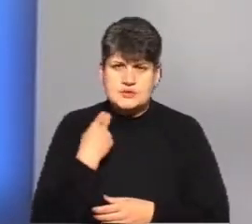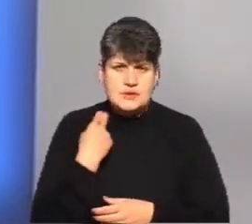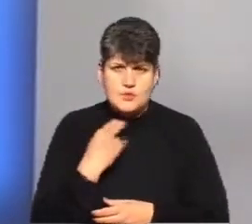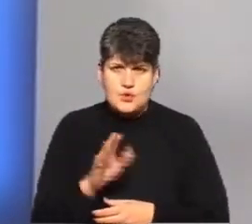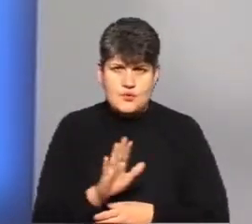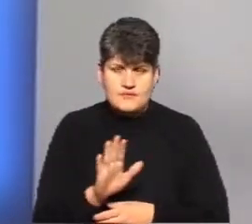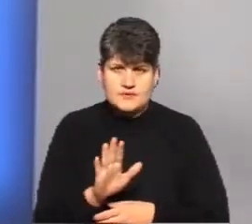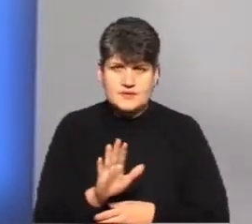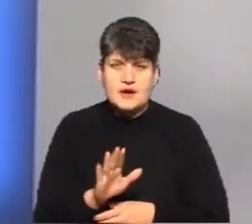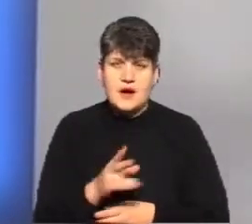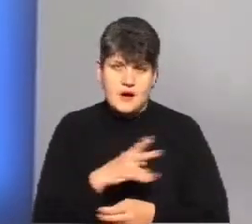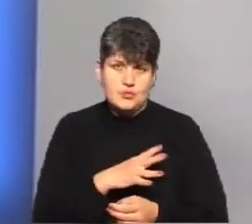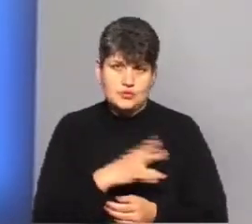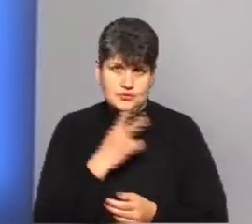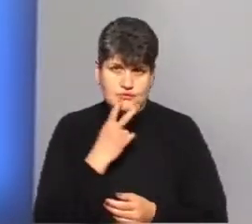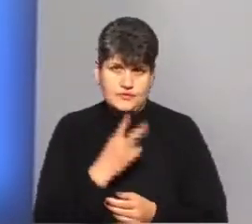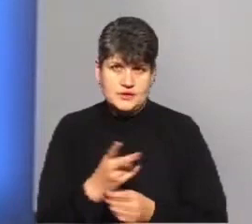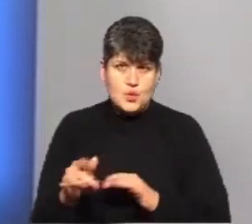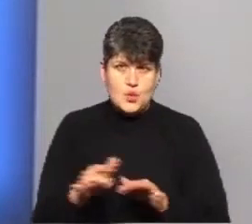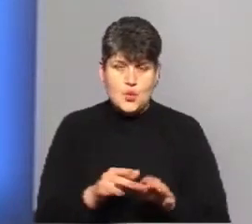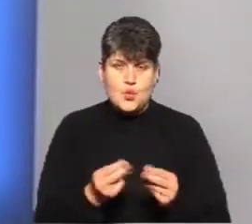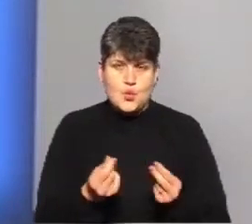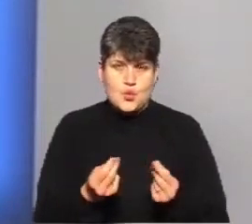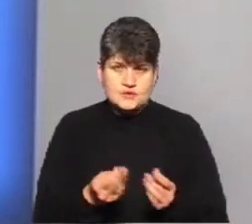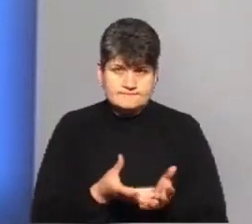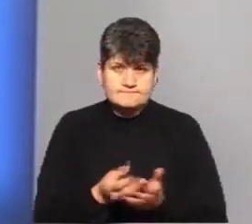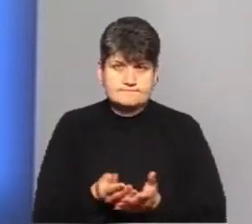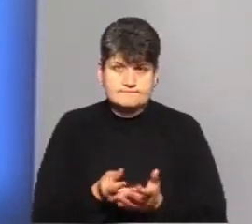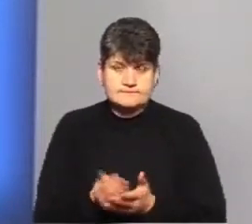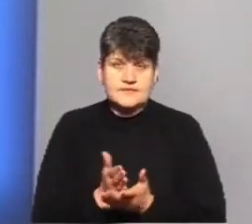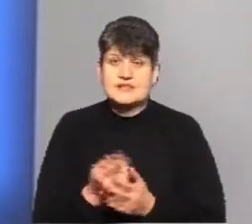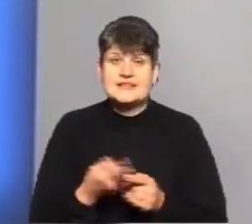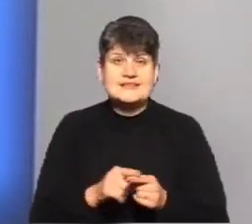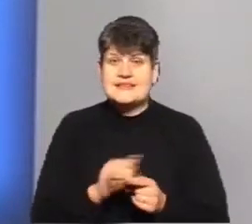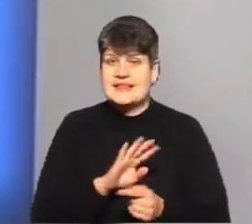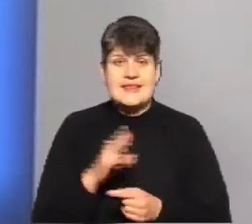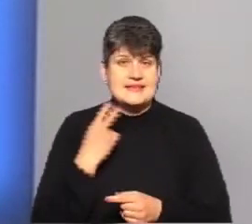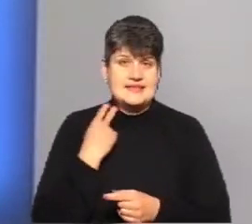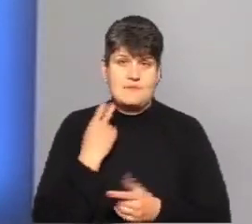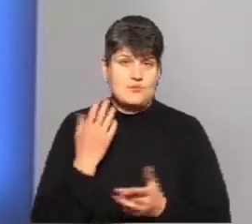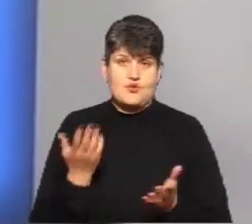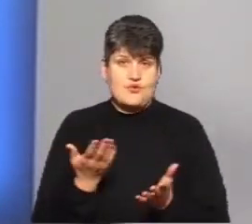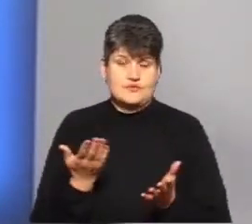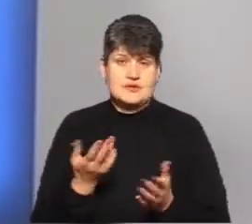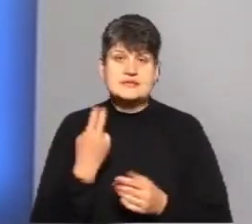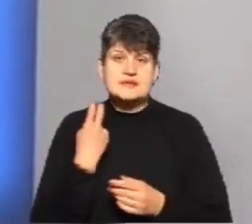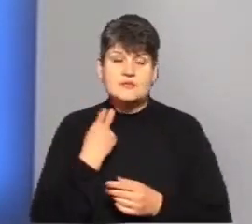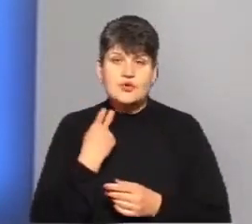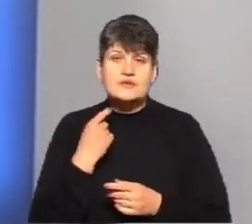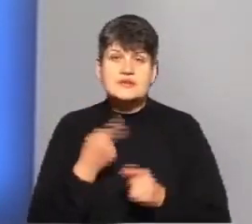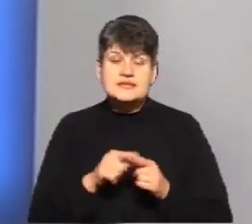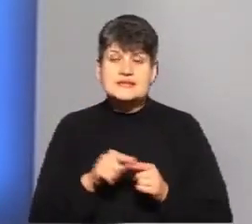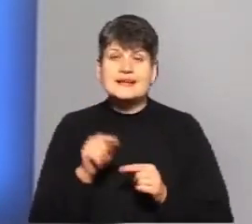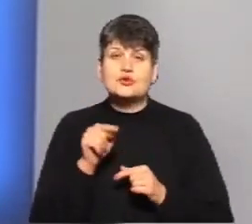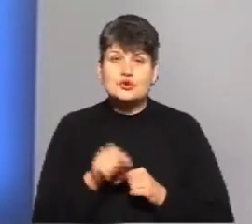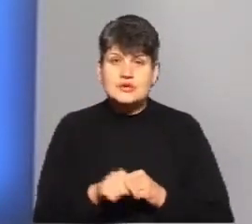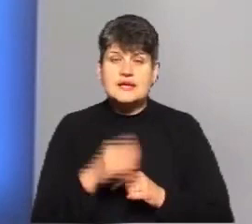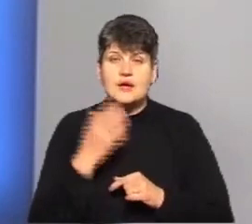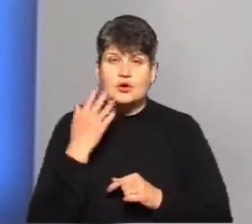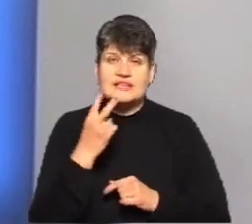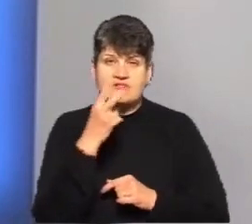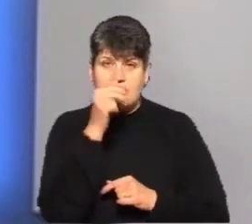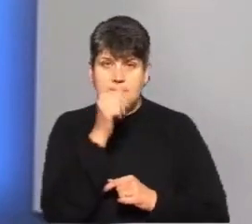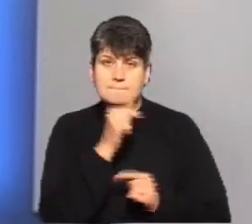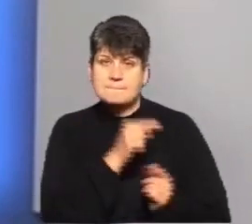видно рух коштів, то тоді це не рахується заборгованістю. Заборгованість буде рахуватися тоді, коли 2 місяці підряд